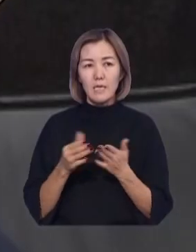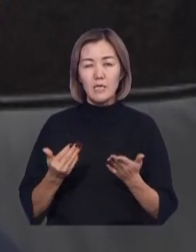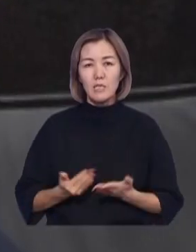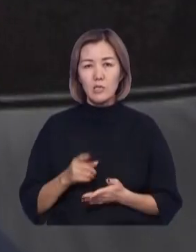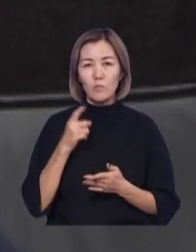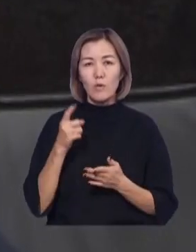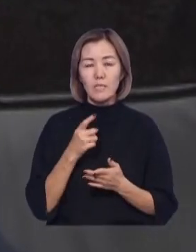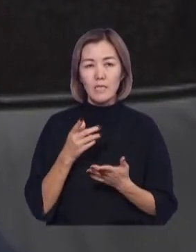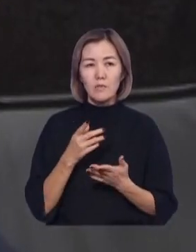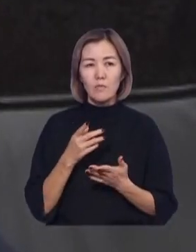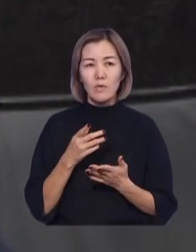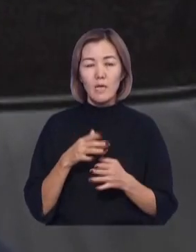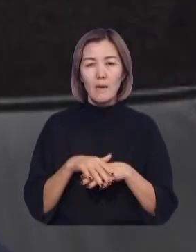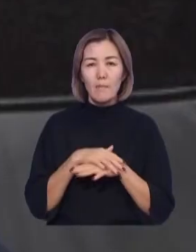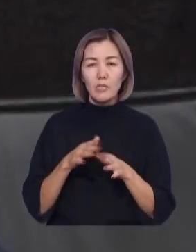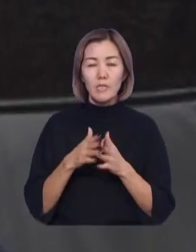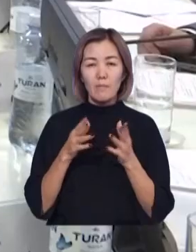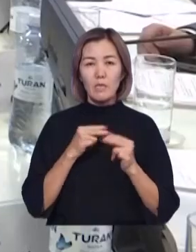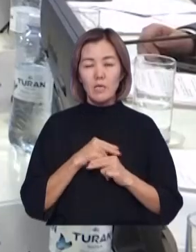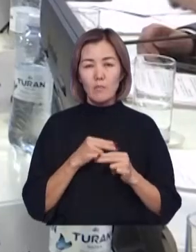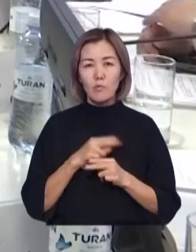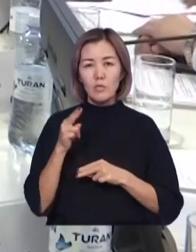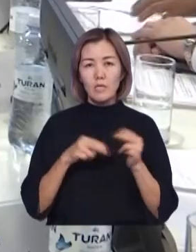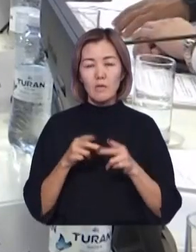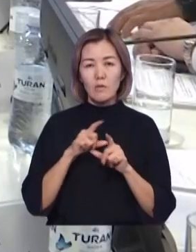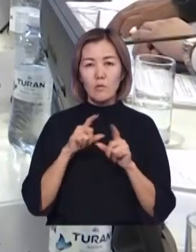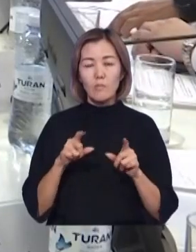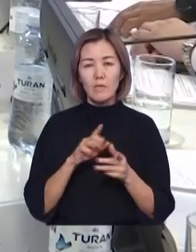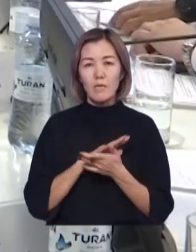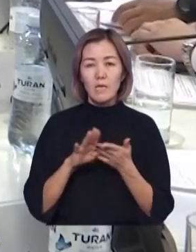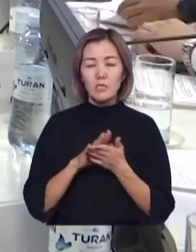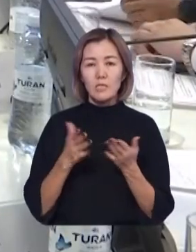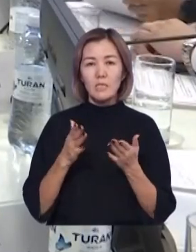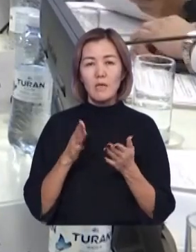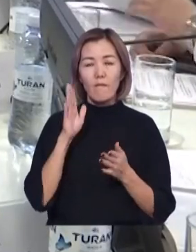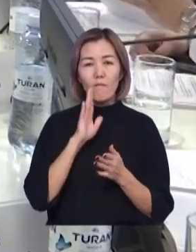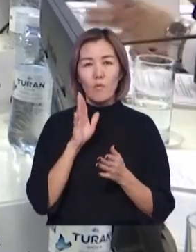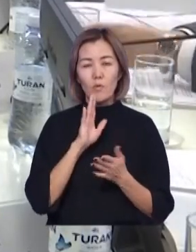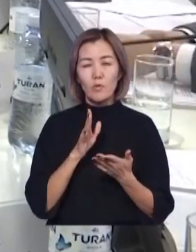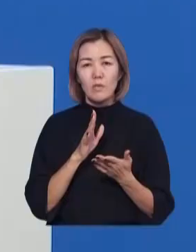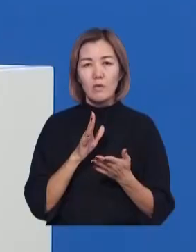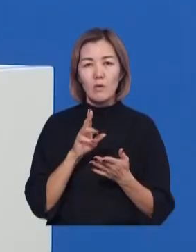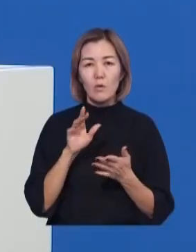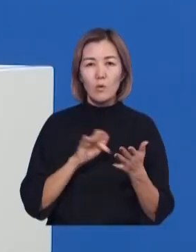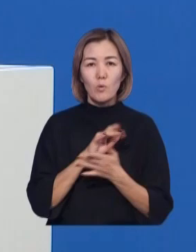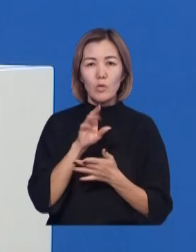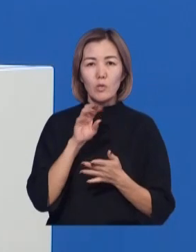хозяйству одна из масштабных работ строительства комплекса по очистке канализационных вод в городе